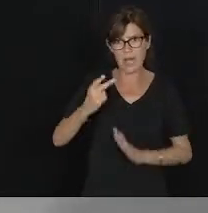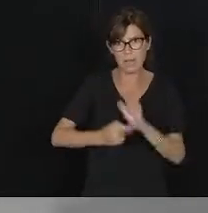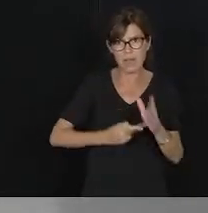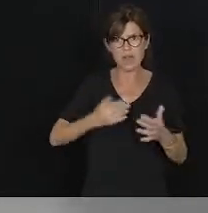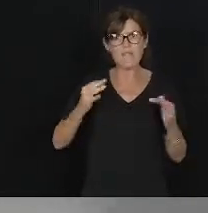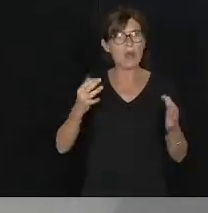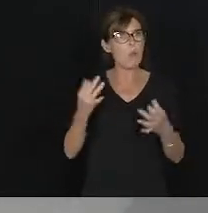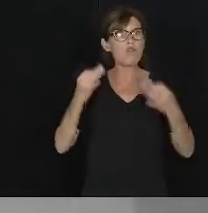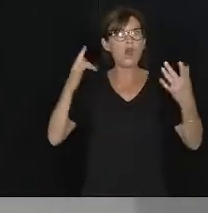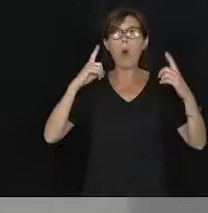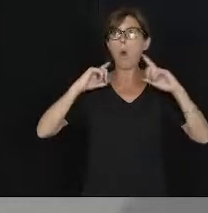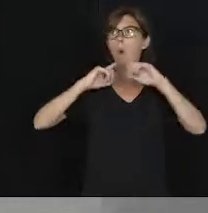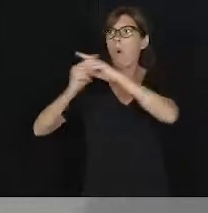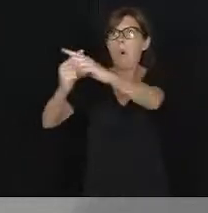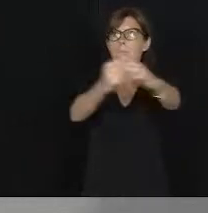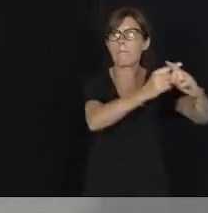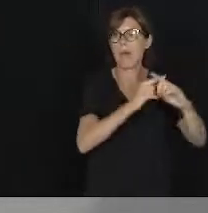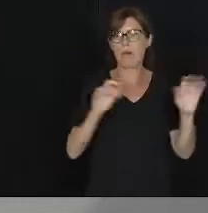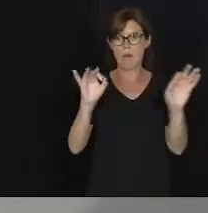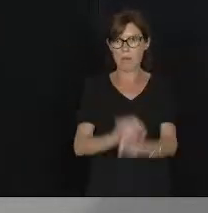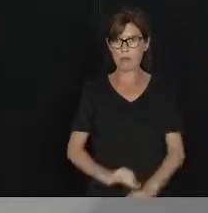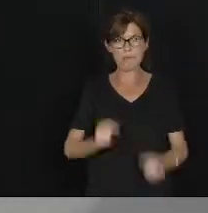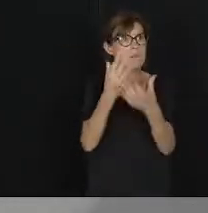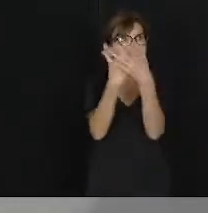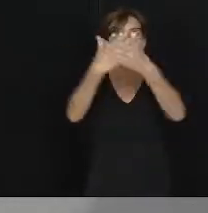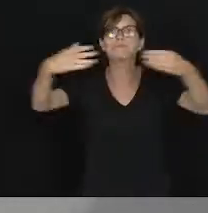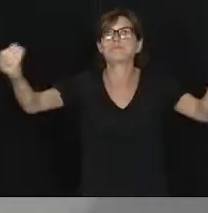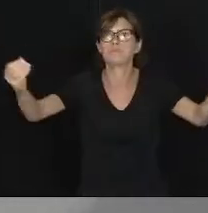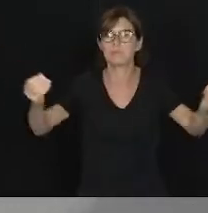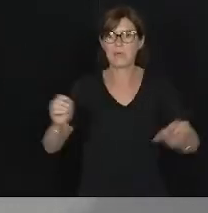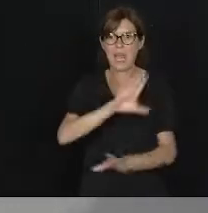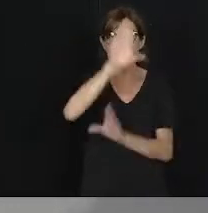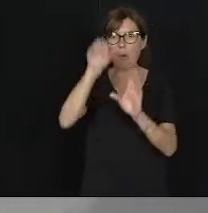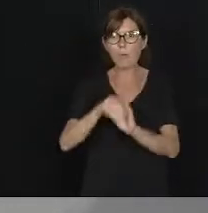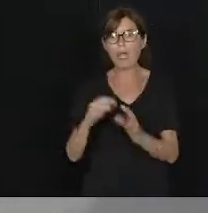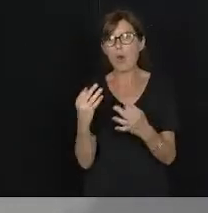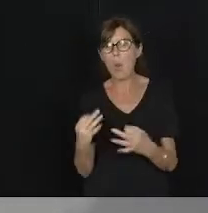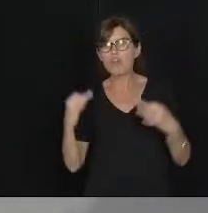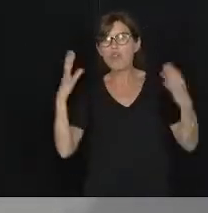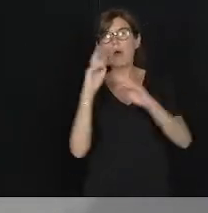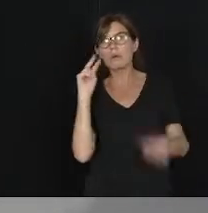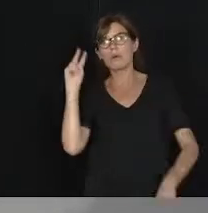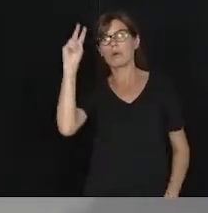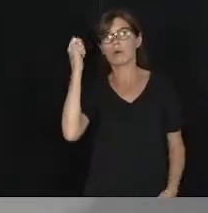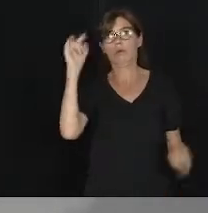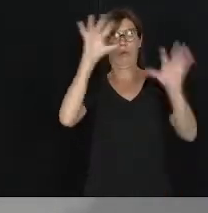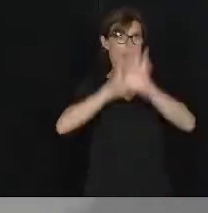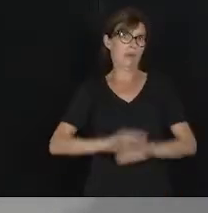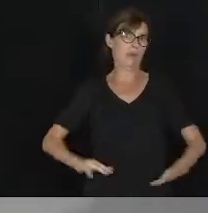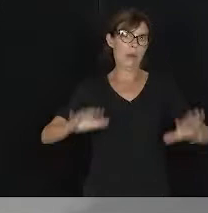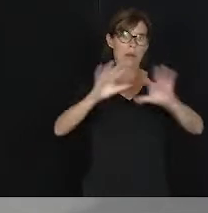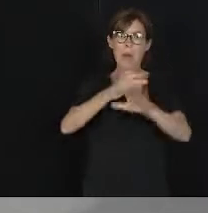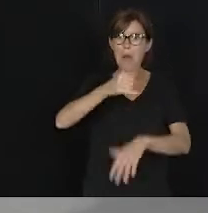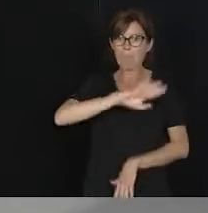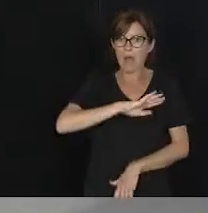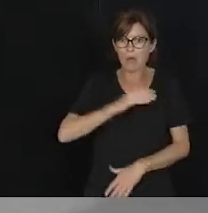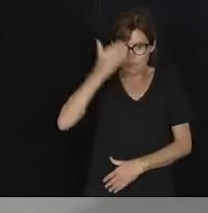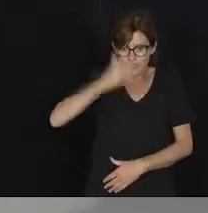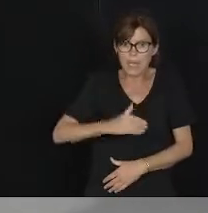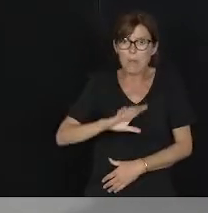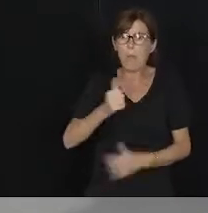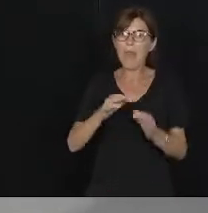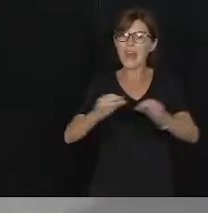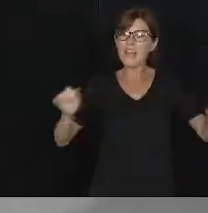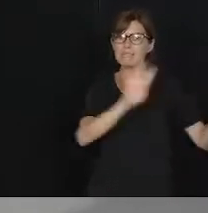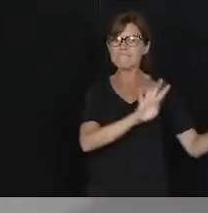repères temporels du temps de paix, ou au moins sur l'altération de leur perception du temps. Alors on sait que sur le champ de bataille, en première ligne